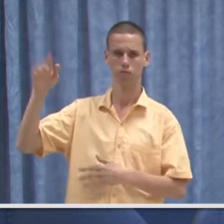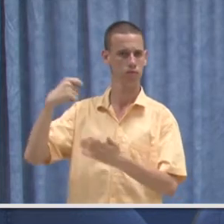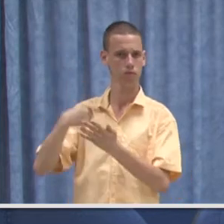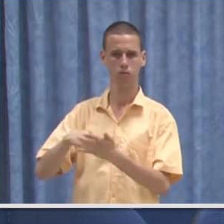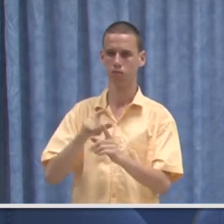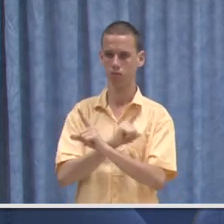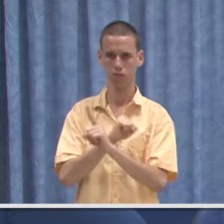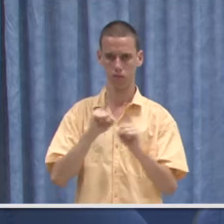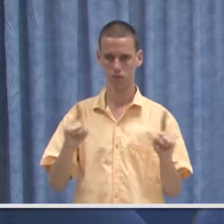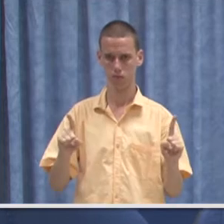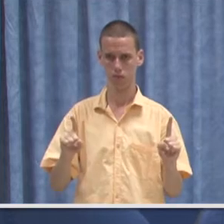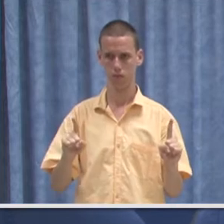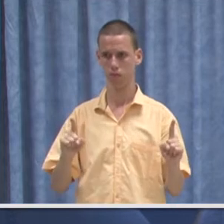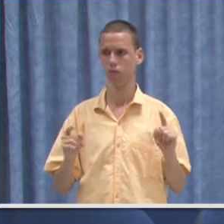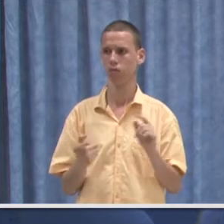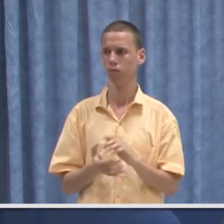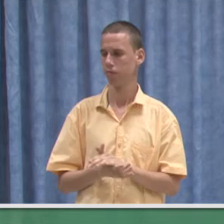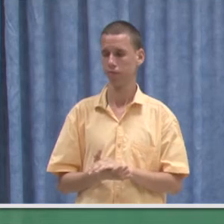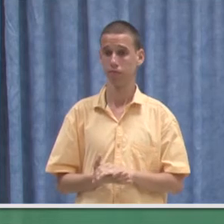N'a pas une question pour toi.